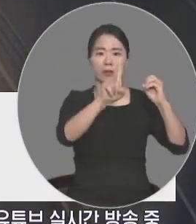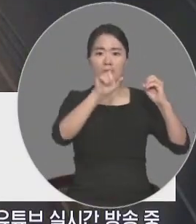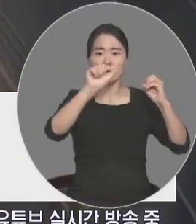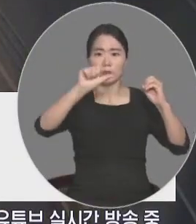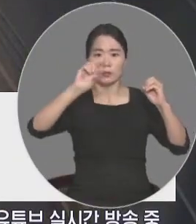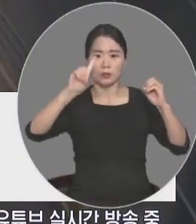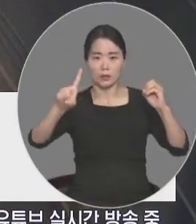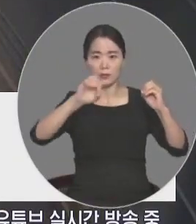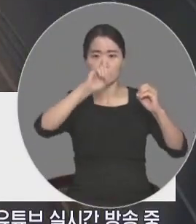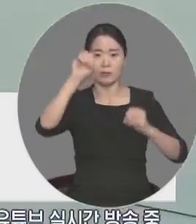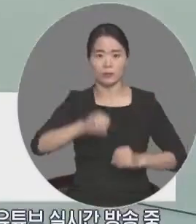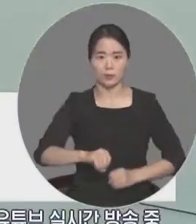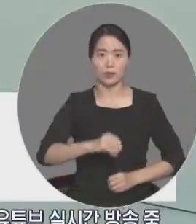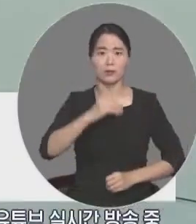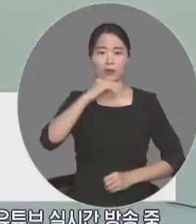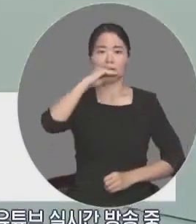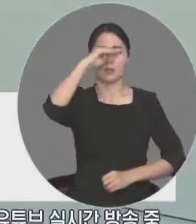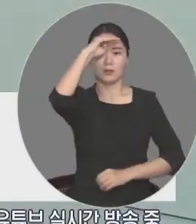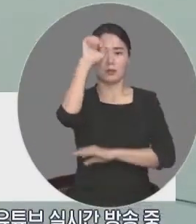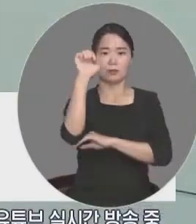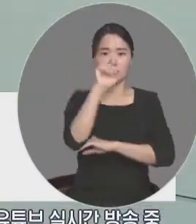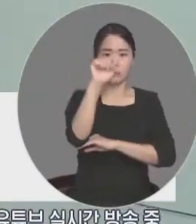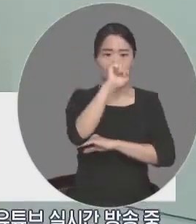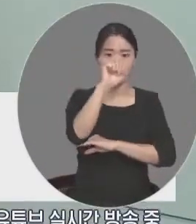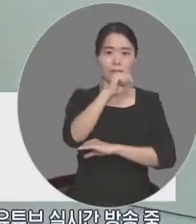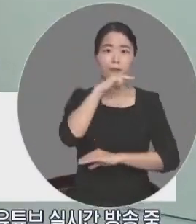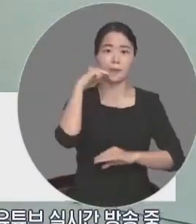상태로 운전하다 정지 신호를 위반한 채